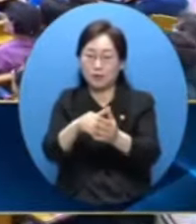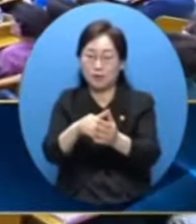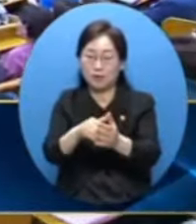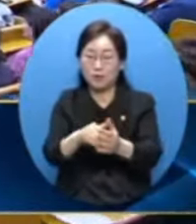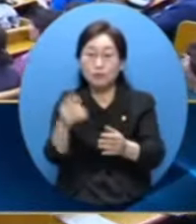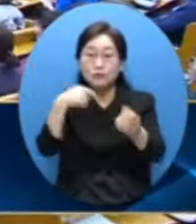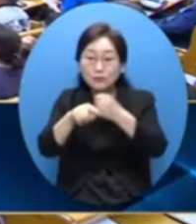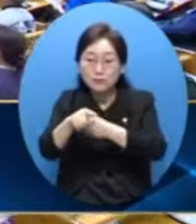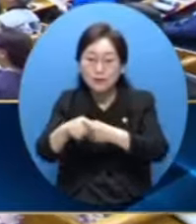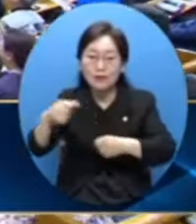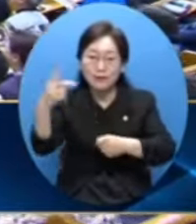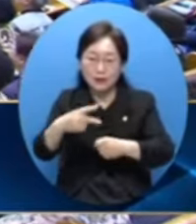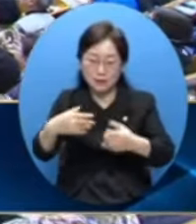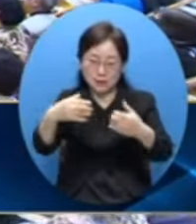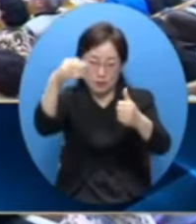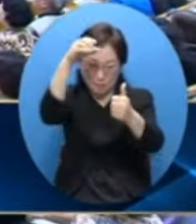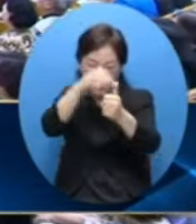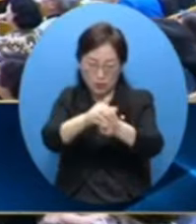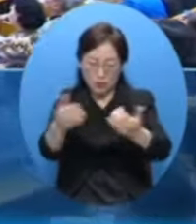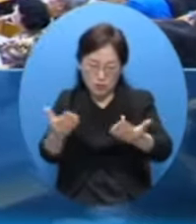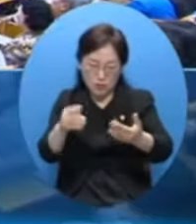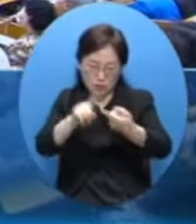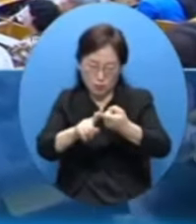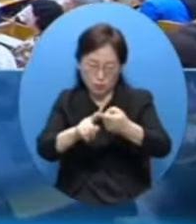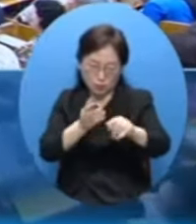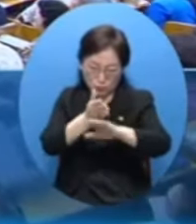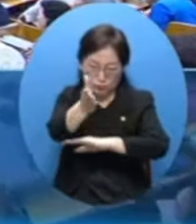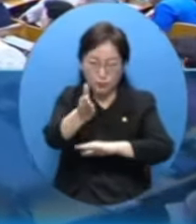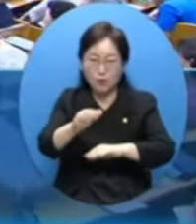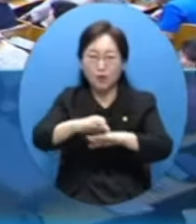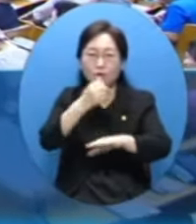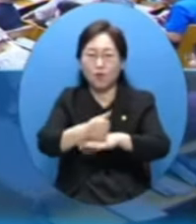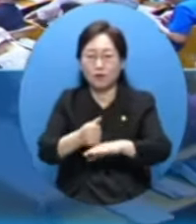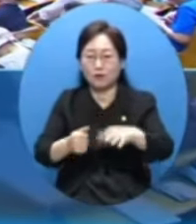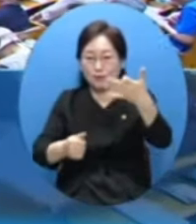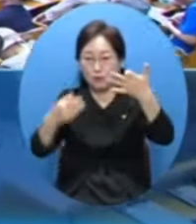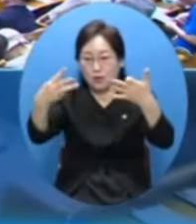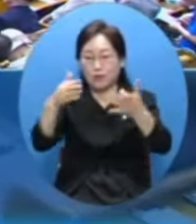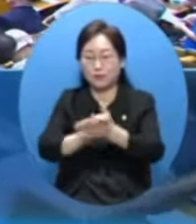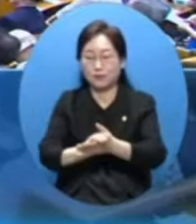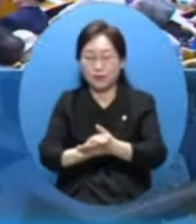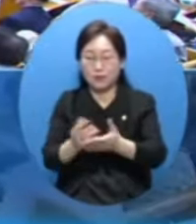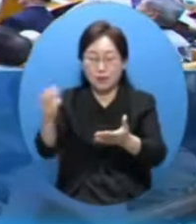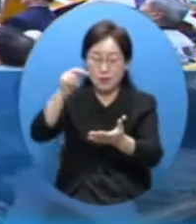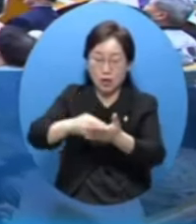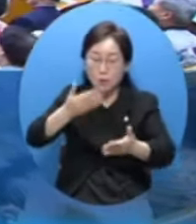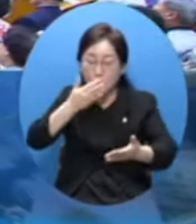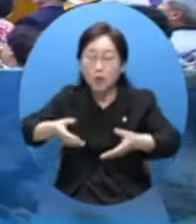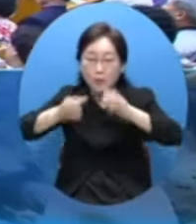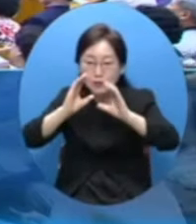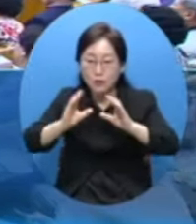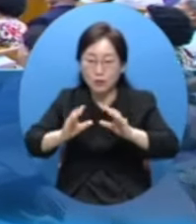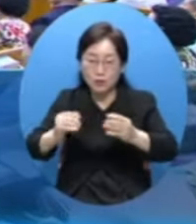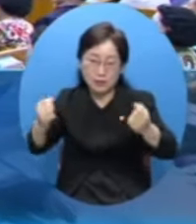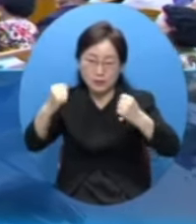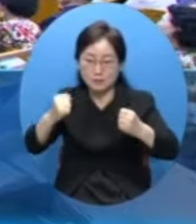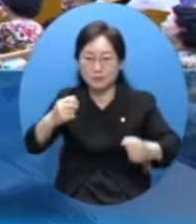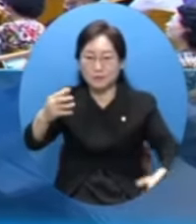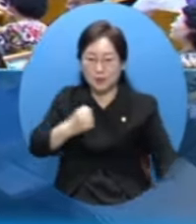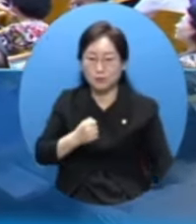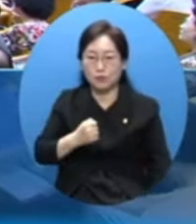것입니다. 열왕기상 19장 8절입니다 이에 일어나 먹고 마시고 그 음식물에 힘을